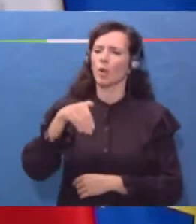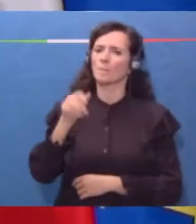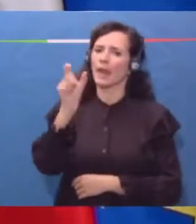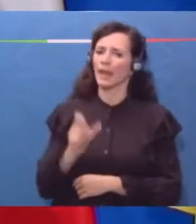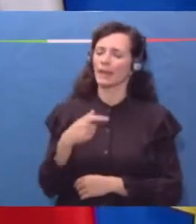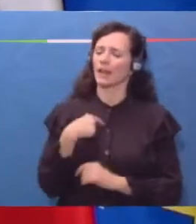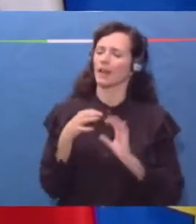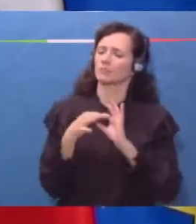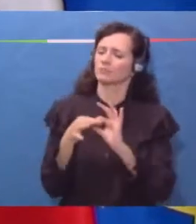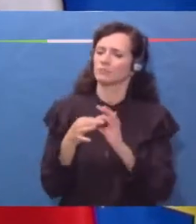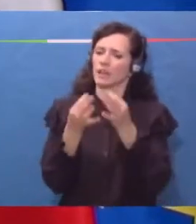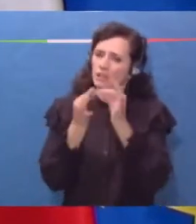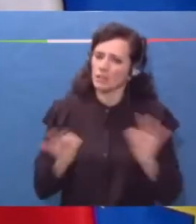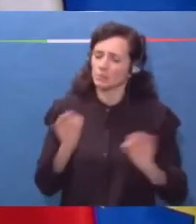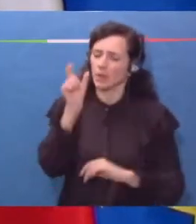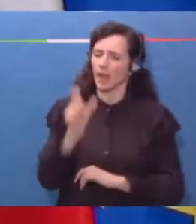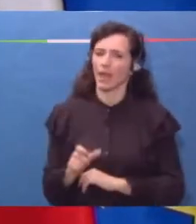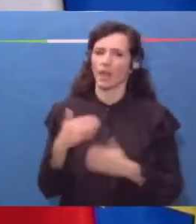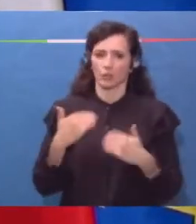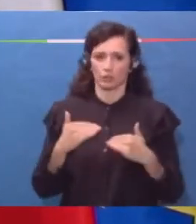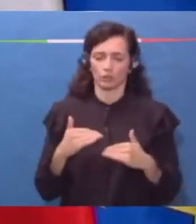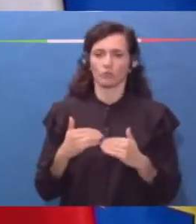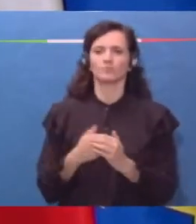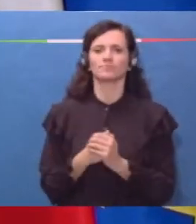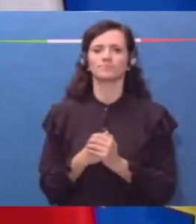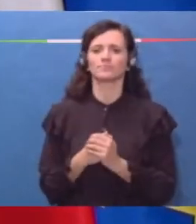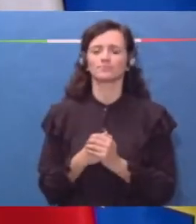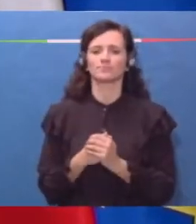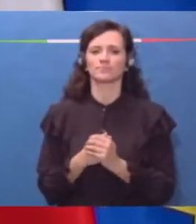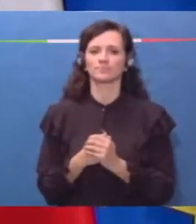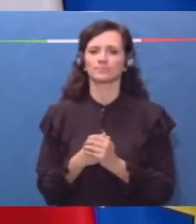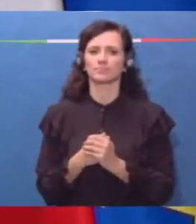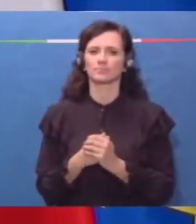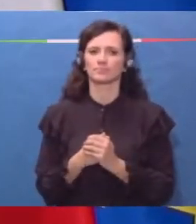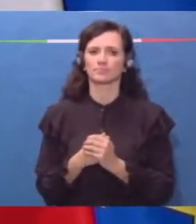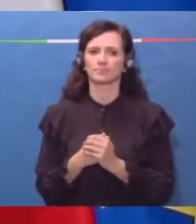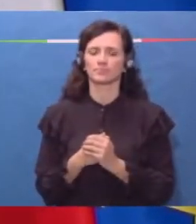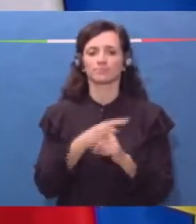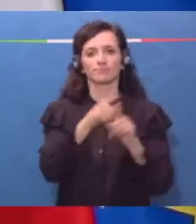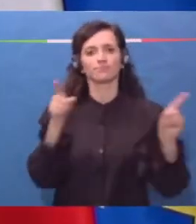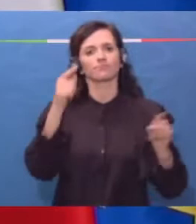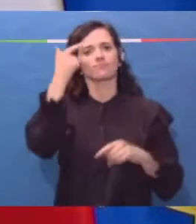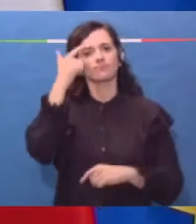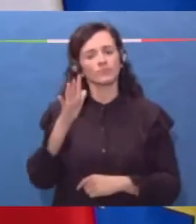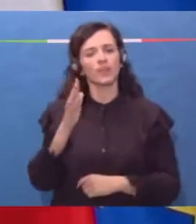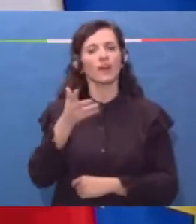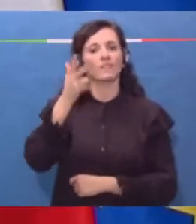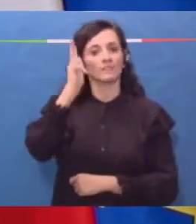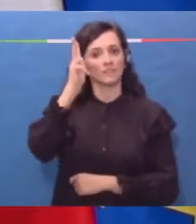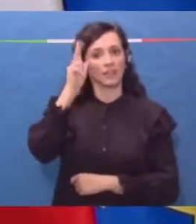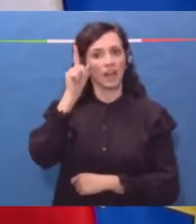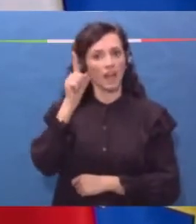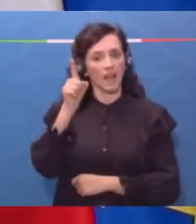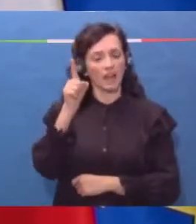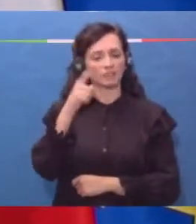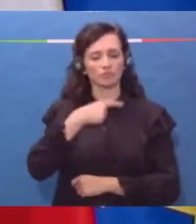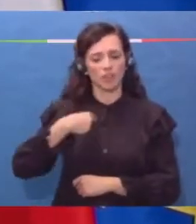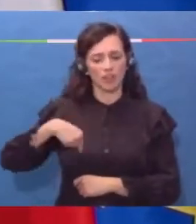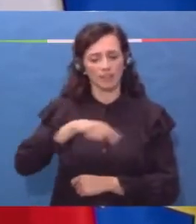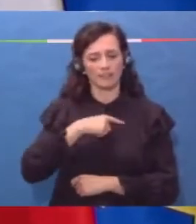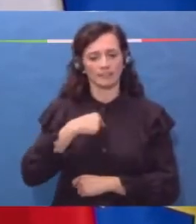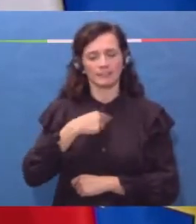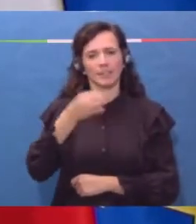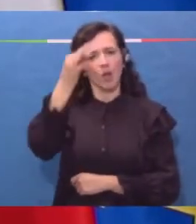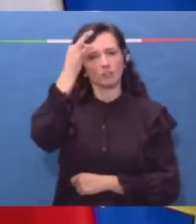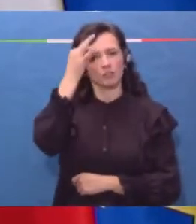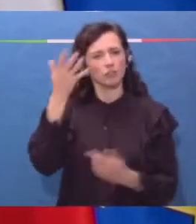le formule da lei impiegate. Sapete, in Francia siamo ossessionati, diciamo che